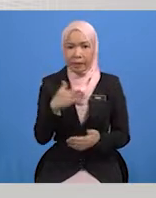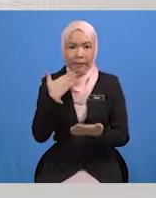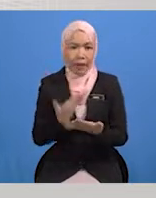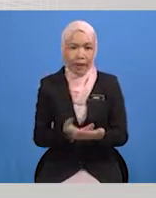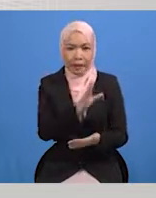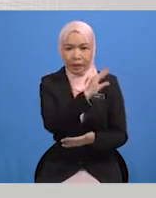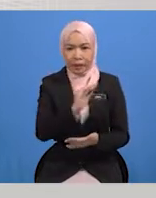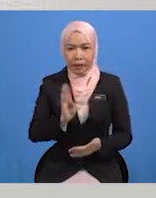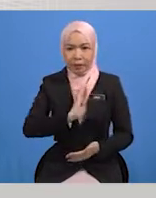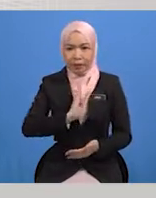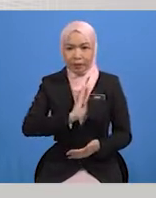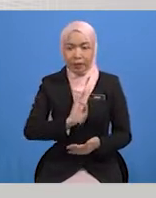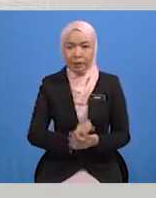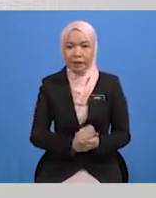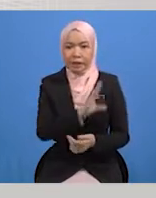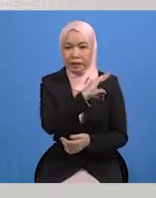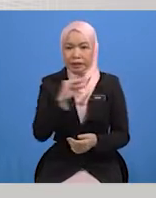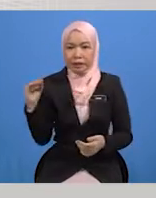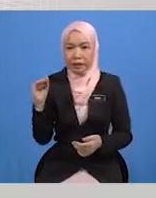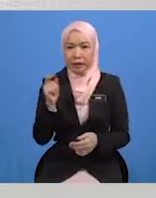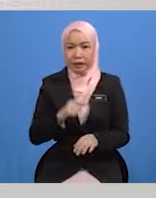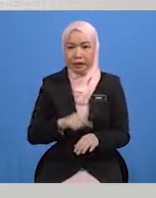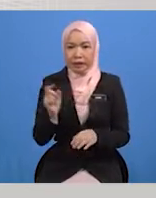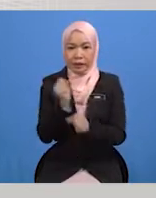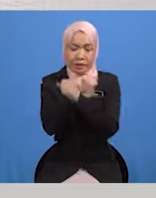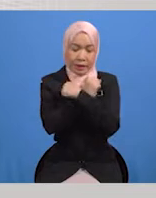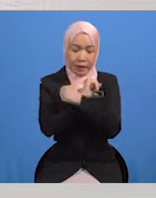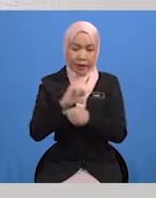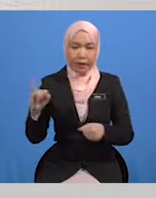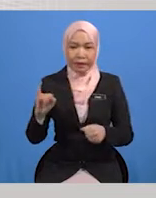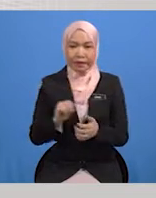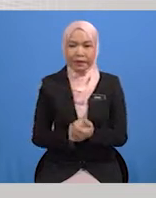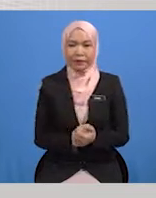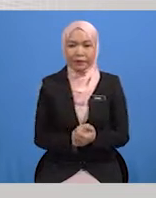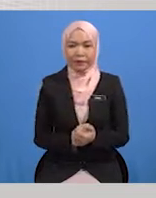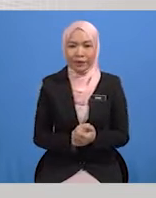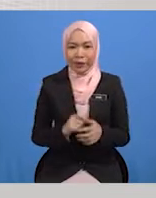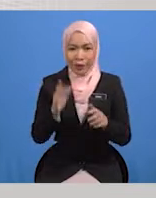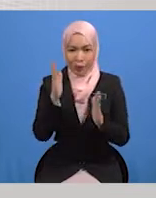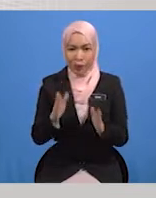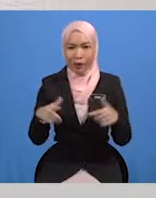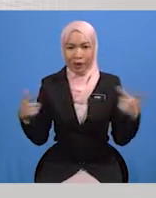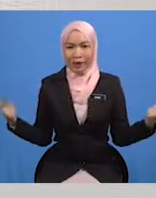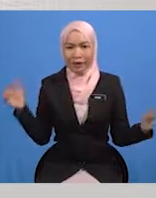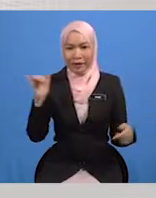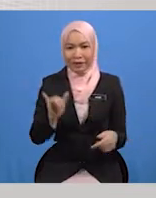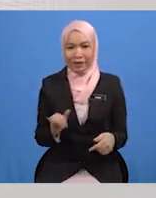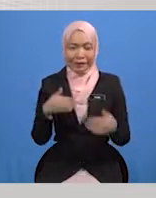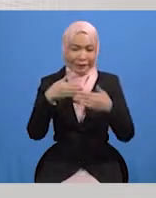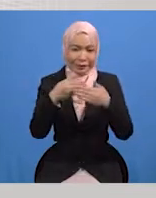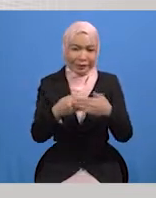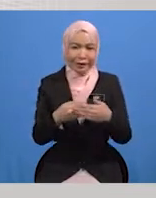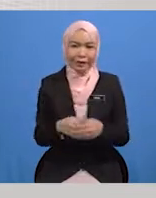serta disayangi oleh sesiapa sahaja yang mendampinginya walaupun